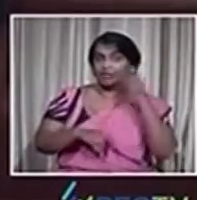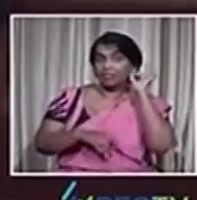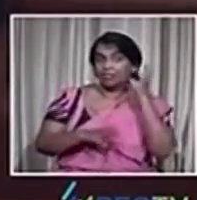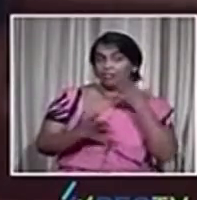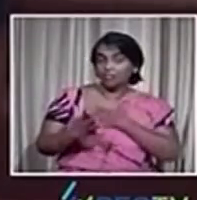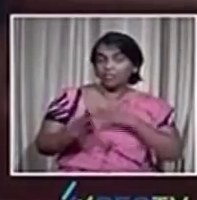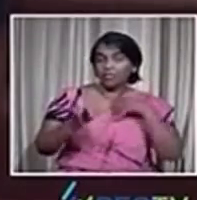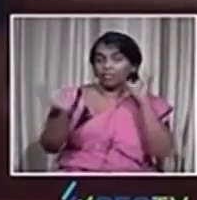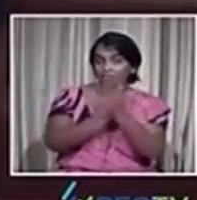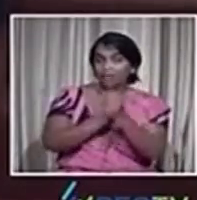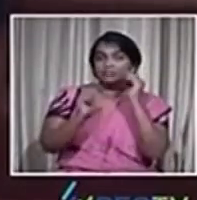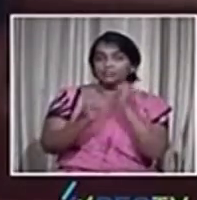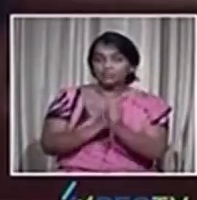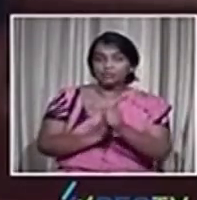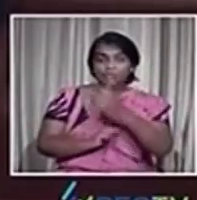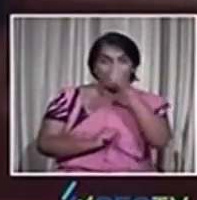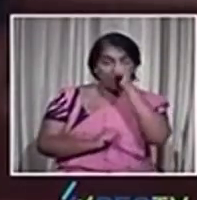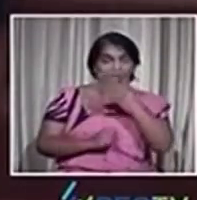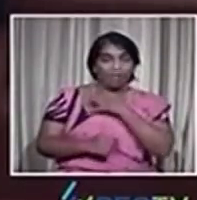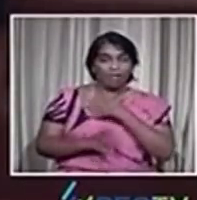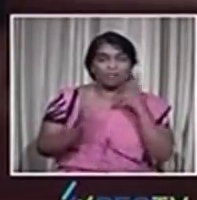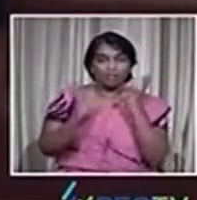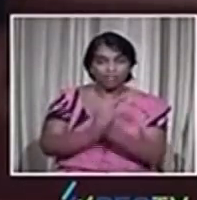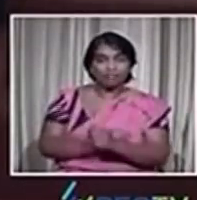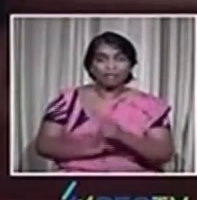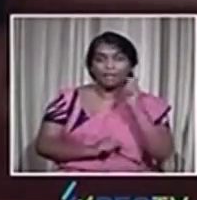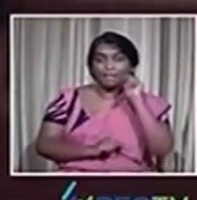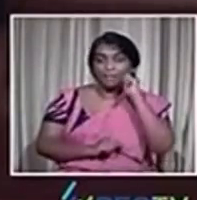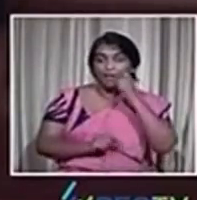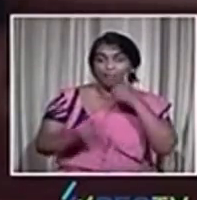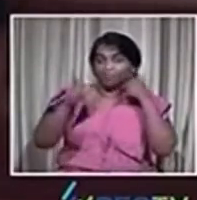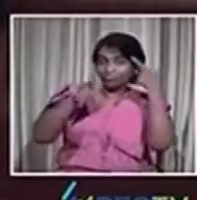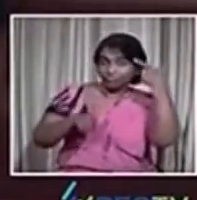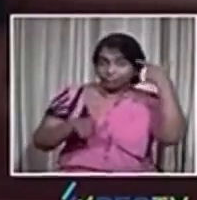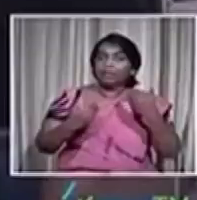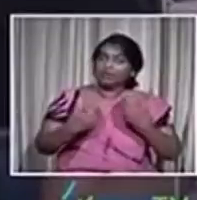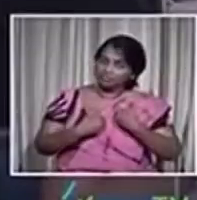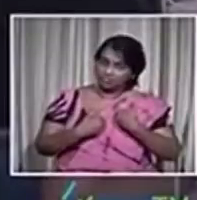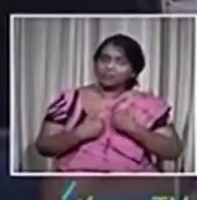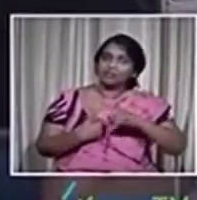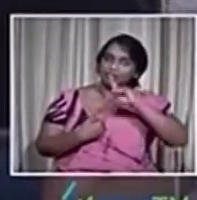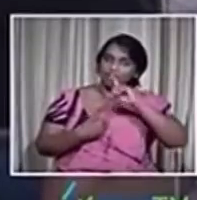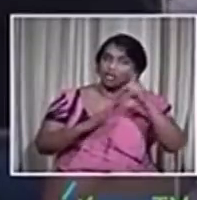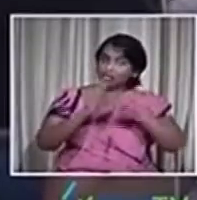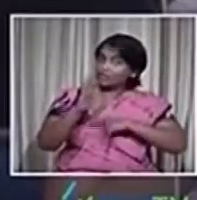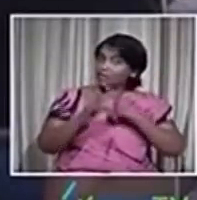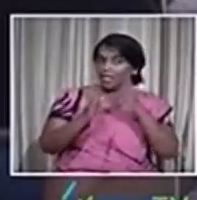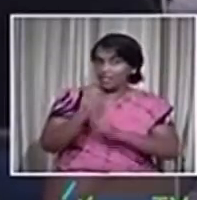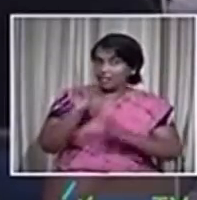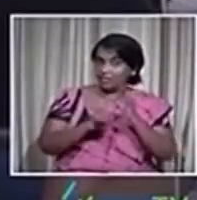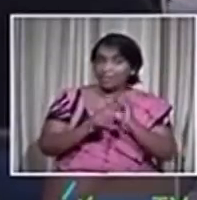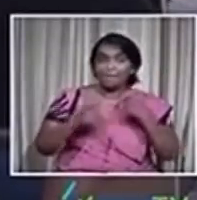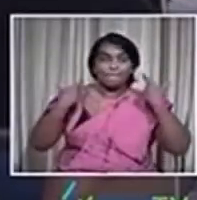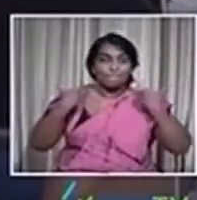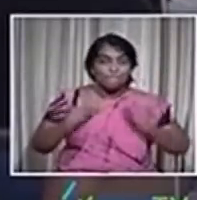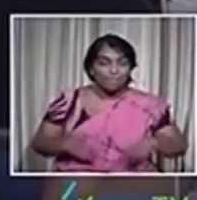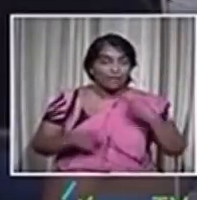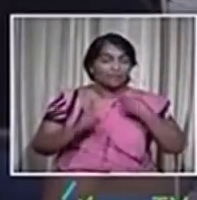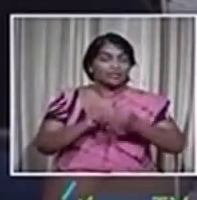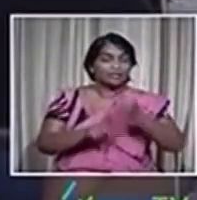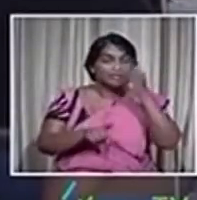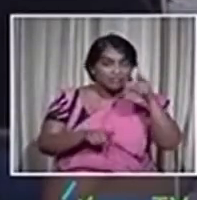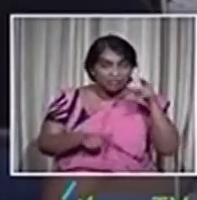හොරා කාවෝ මාළ හොරා කාවෝ මිනිස්සුන්ගේ ඔලු ගැඩි වල වැඩි තියවෝ නායකයෝ ජොනි අමතුමා මහින්ද රාජපක්ෂ